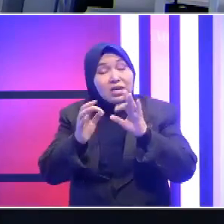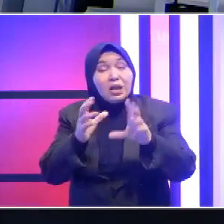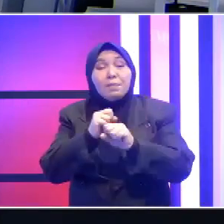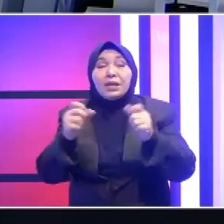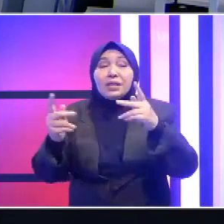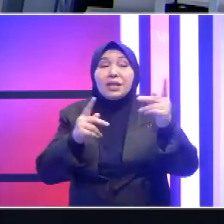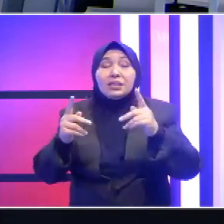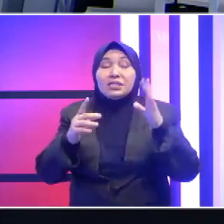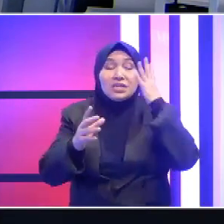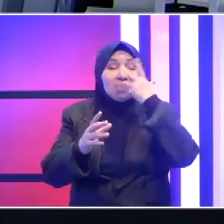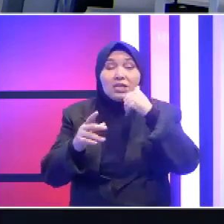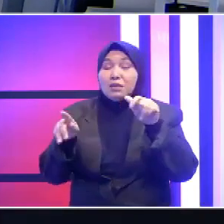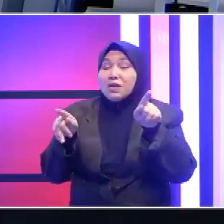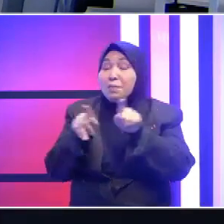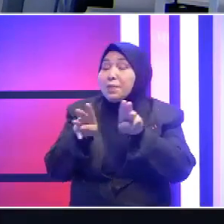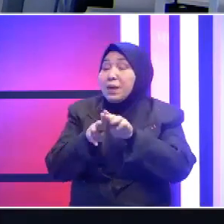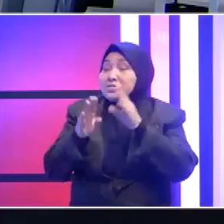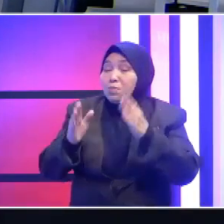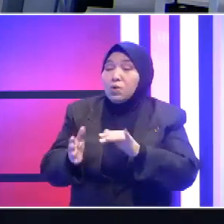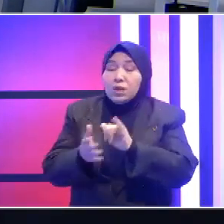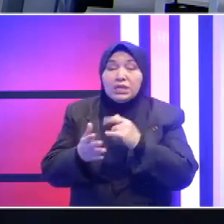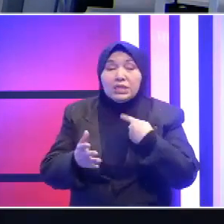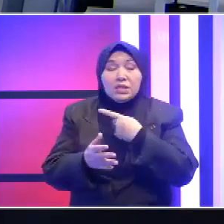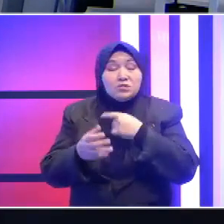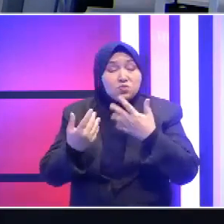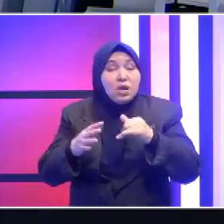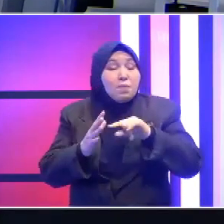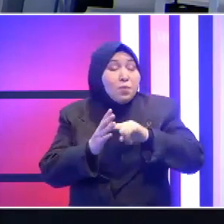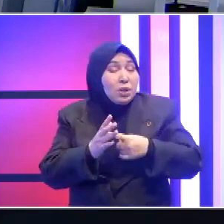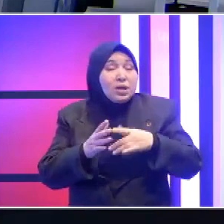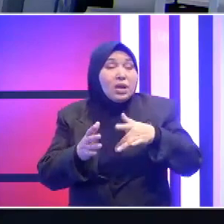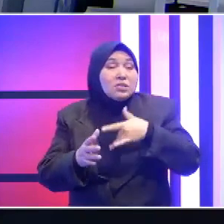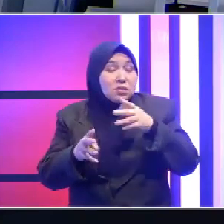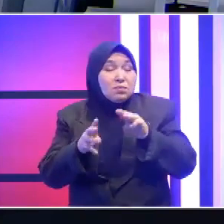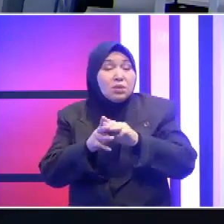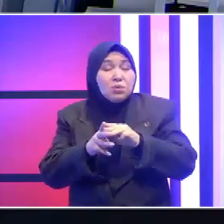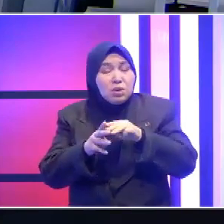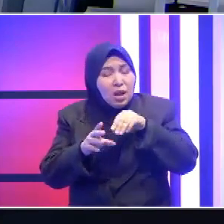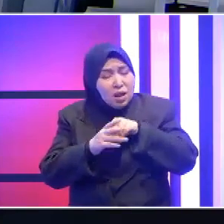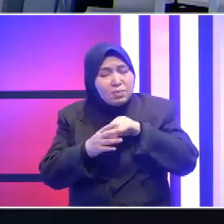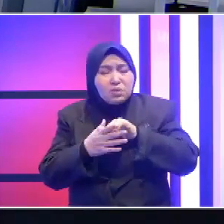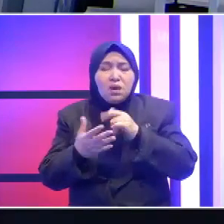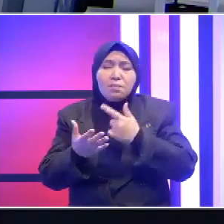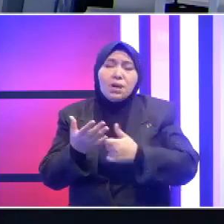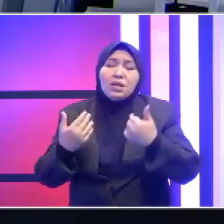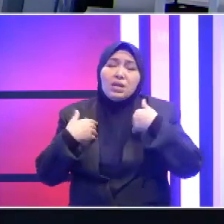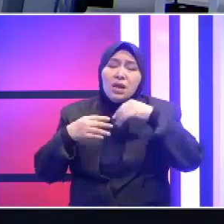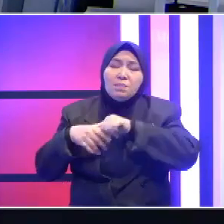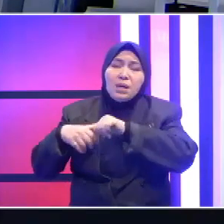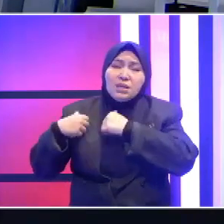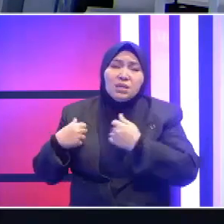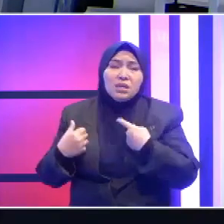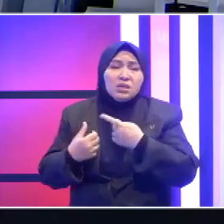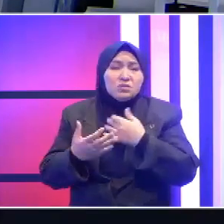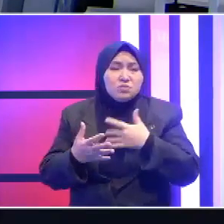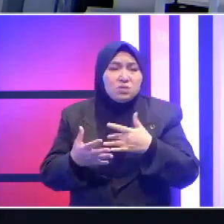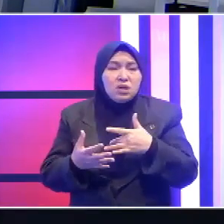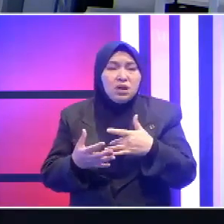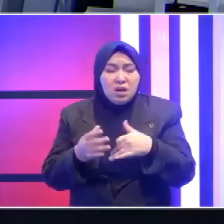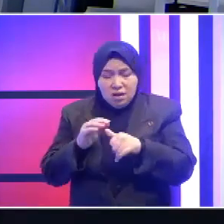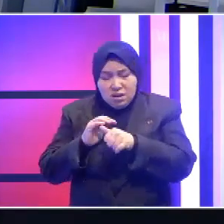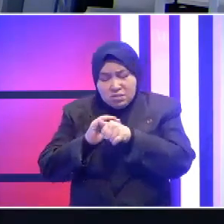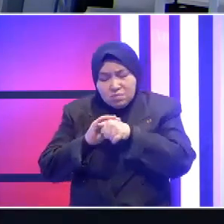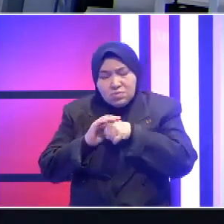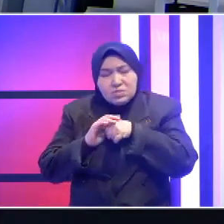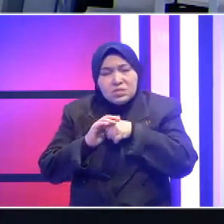kritik cantik macho orang itu kalau kita udah mules sedih Itu maksudnya tukinu Akunya di dalam hati kita itu kita dan kita Rashid